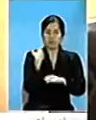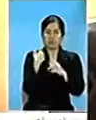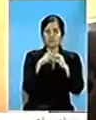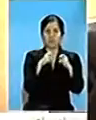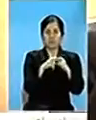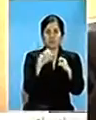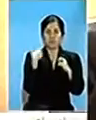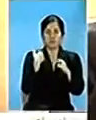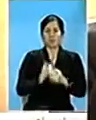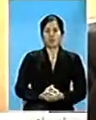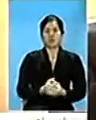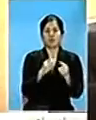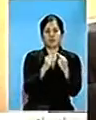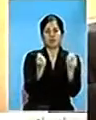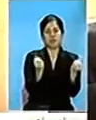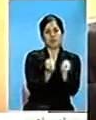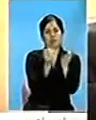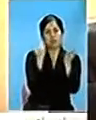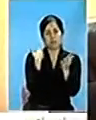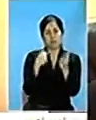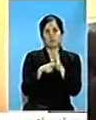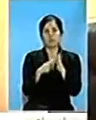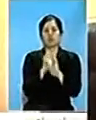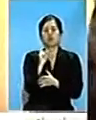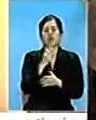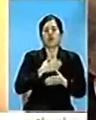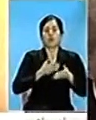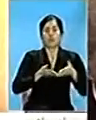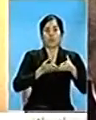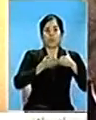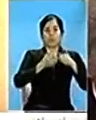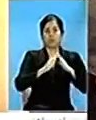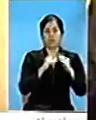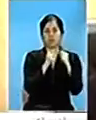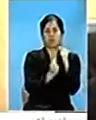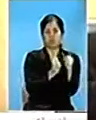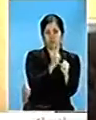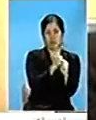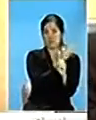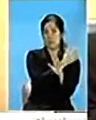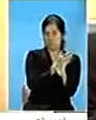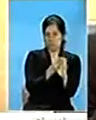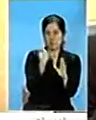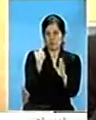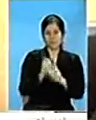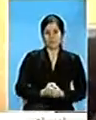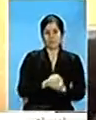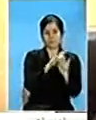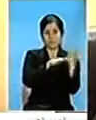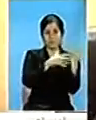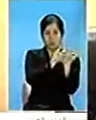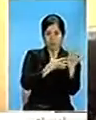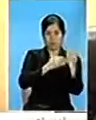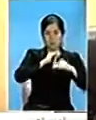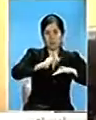ยังอ่อนด้อยทางการเมืองเนื่องจากเราเพิ่งตั้งขึ้นมาแค่2ปีแม้เราจะมีแผนพัฒนาการเมือง